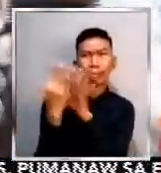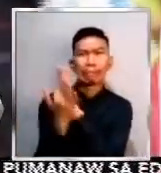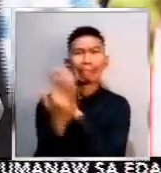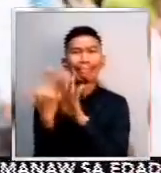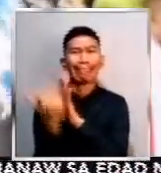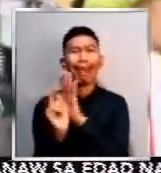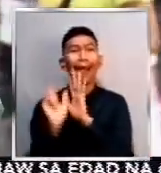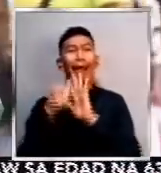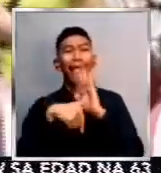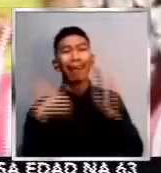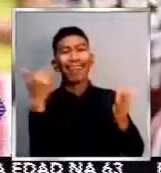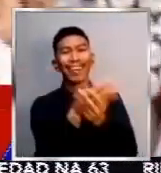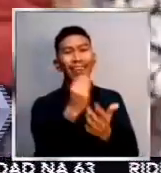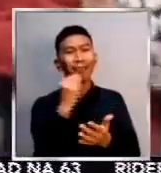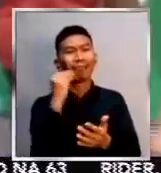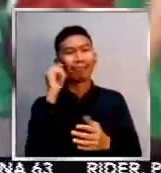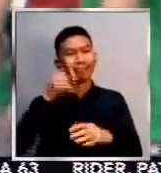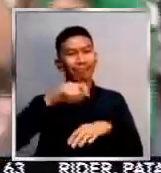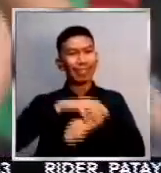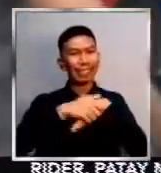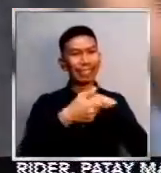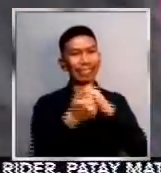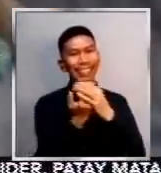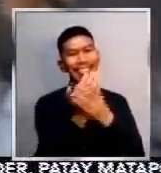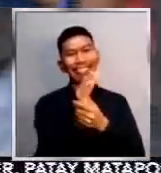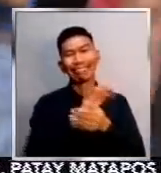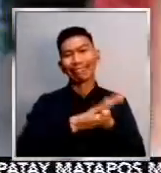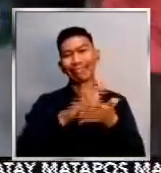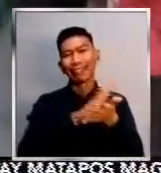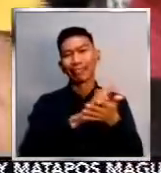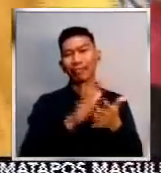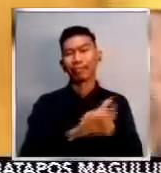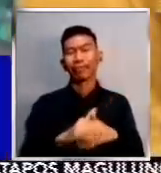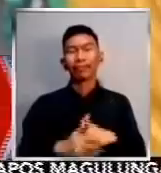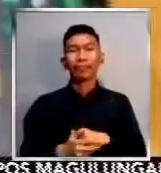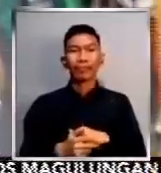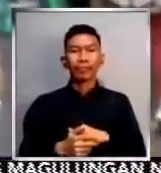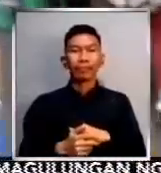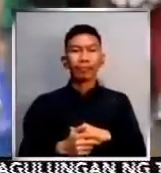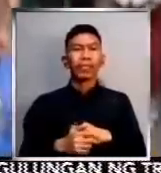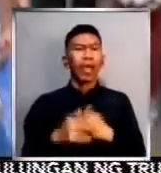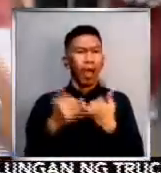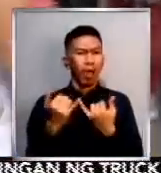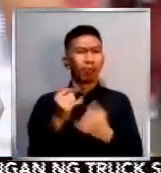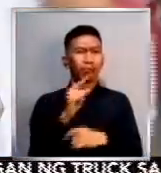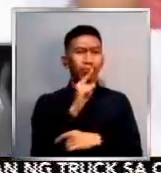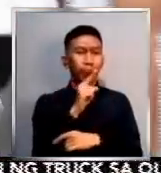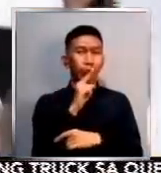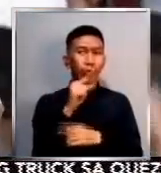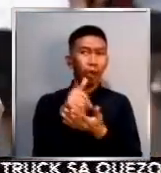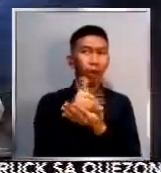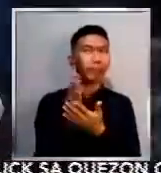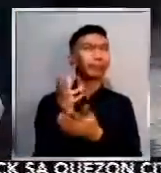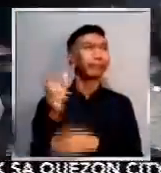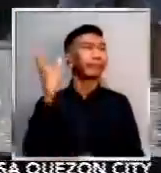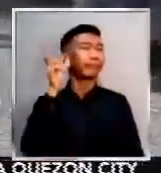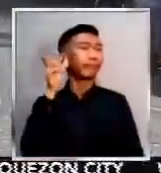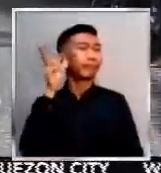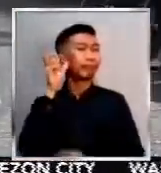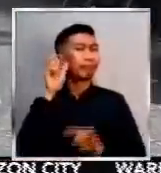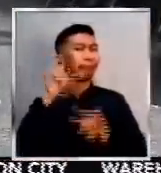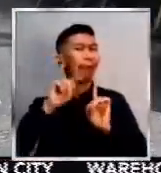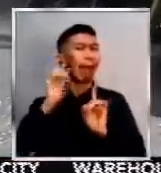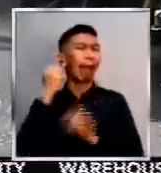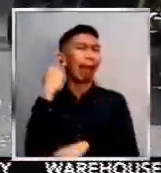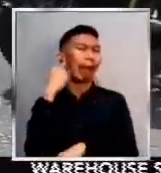talaga maiwasan na marami talaga ang mga tao na nakikinig lang pero hindi nila kayang sundin.